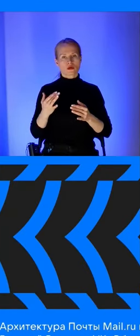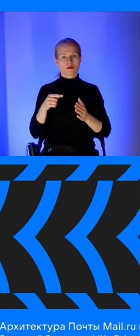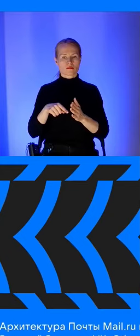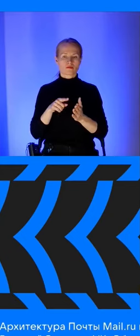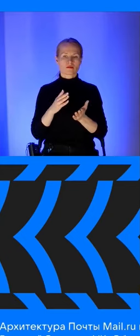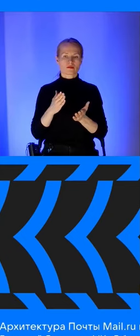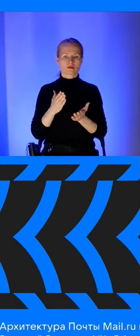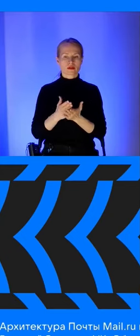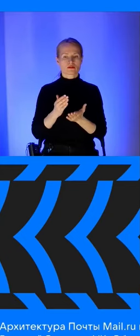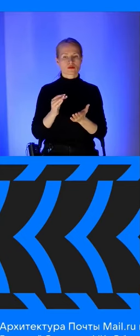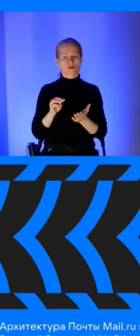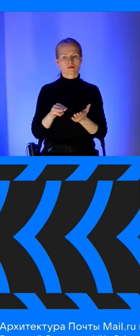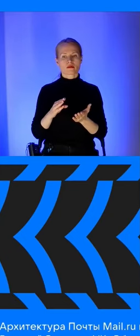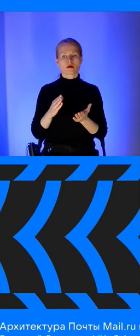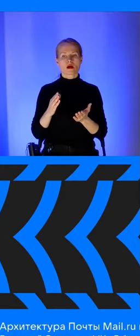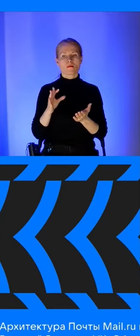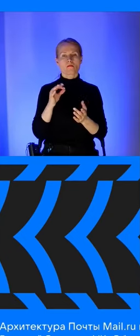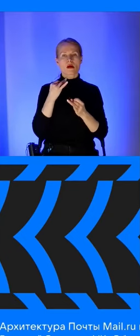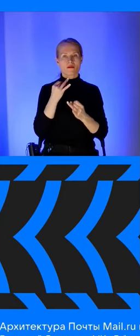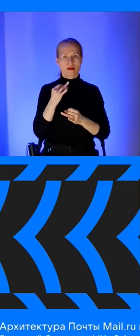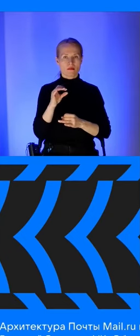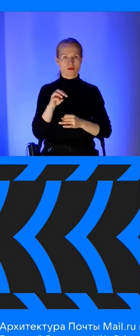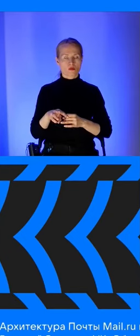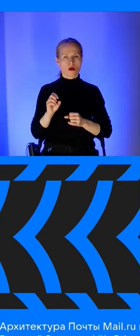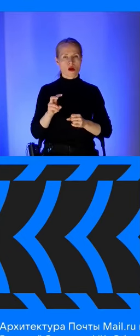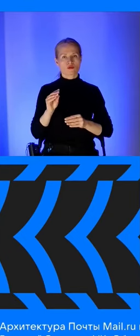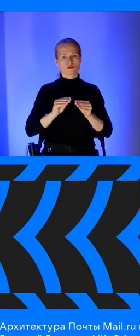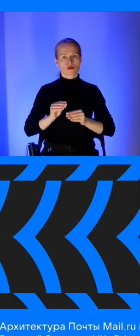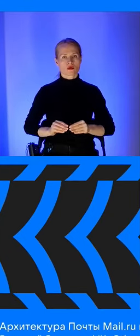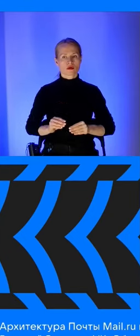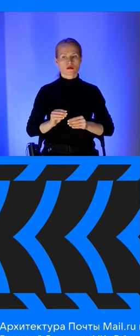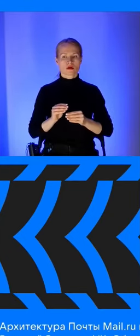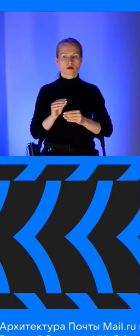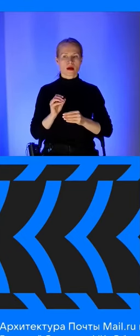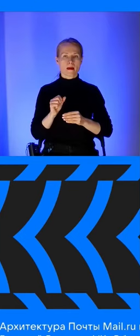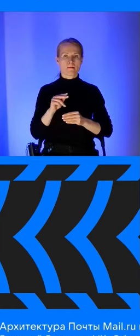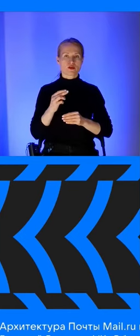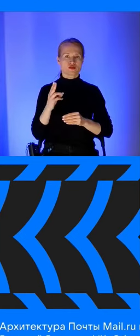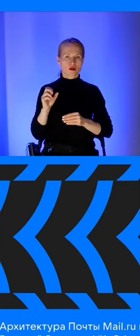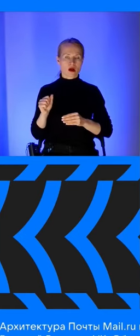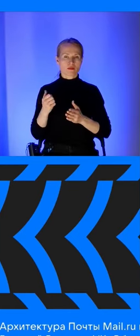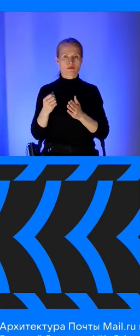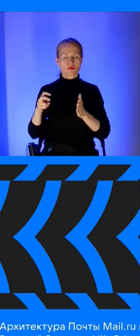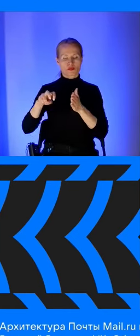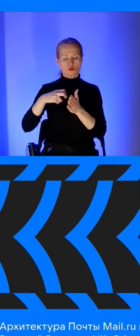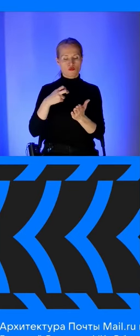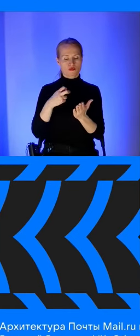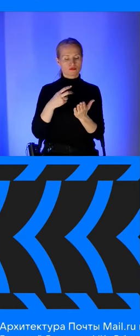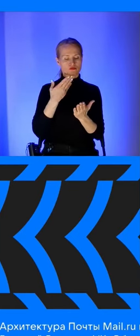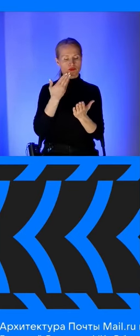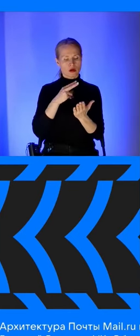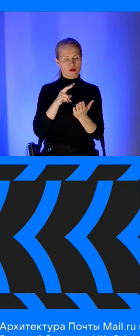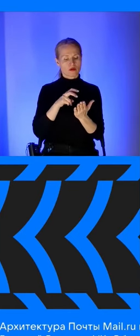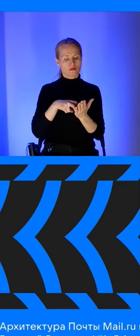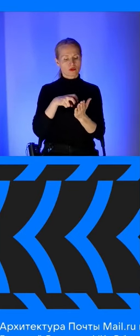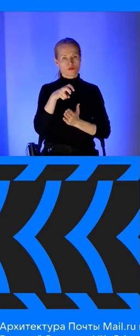веб-сокетов. Также мы поговорим про то, как устроена наша API-шка, когда пользователь приходит читать письмо, как